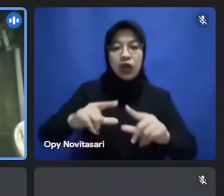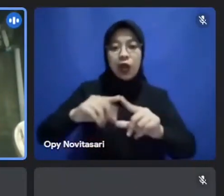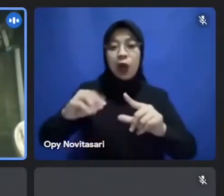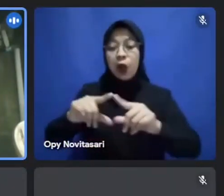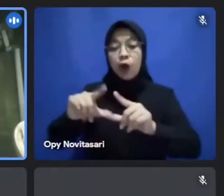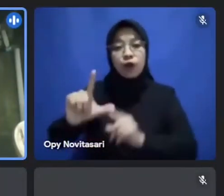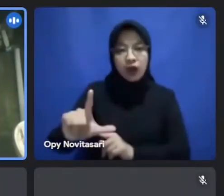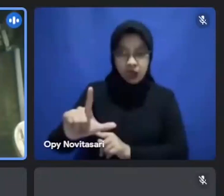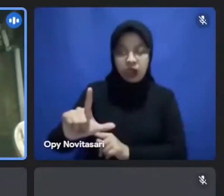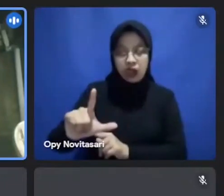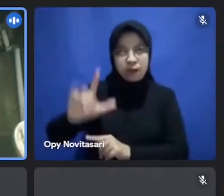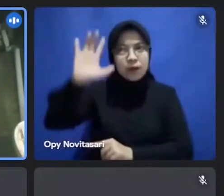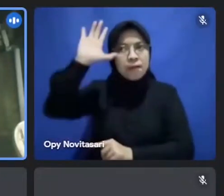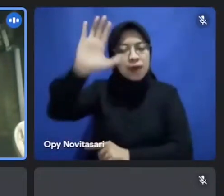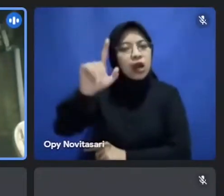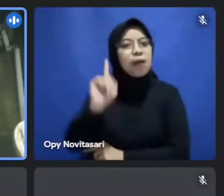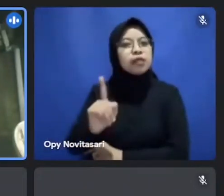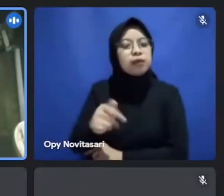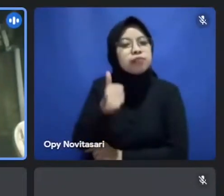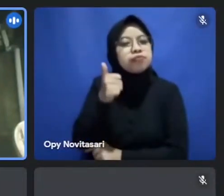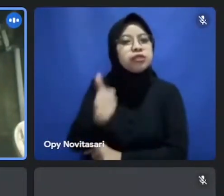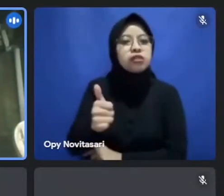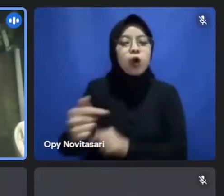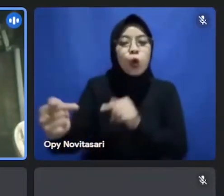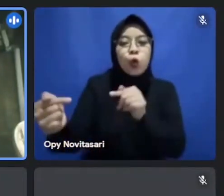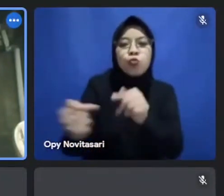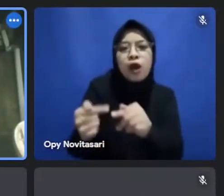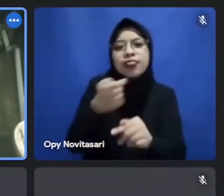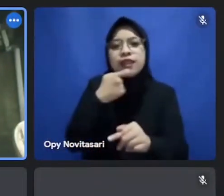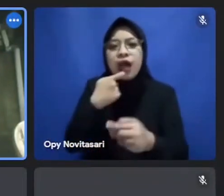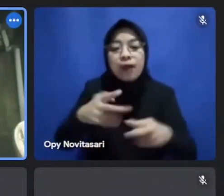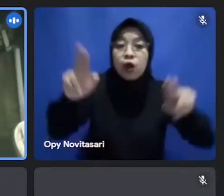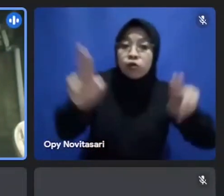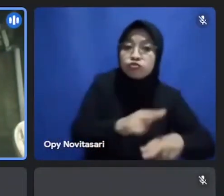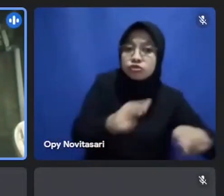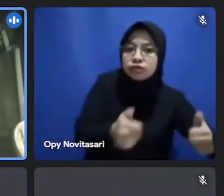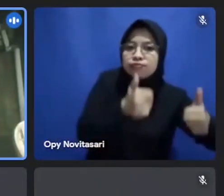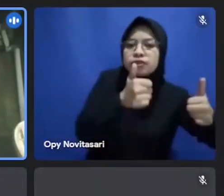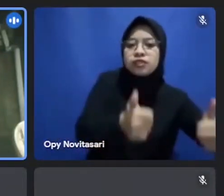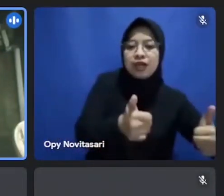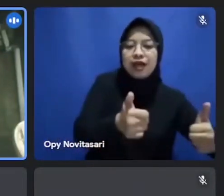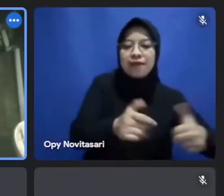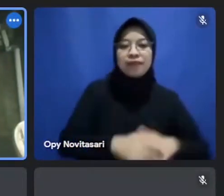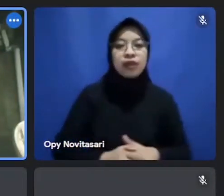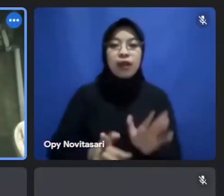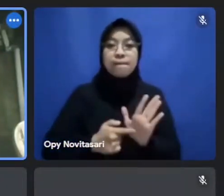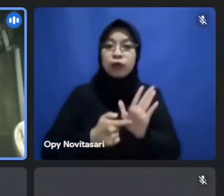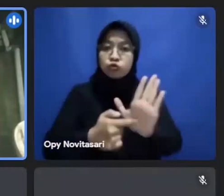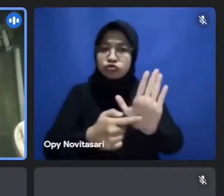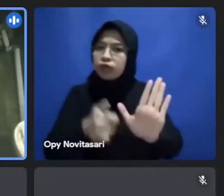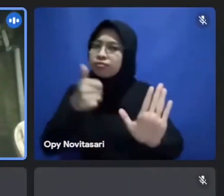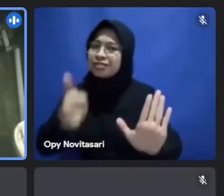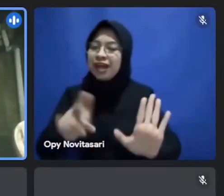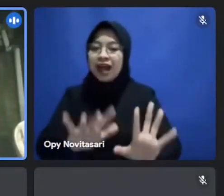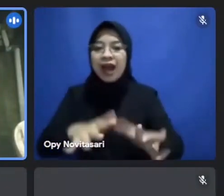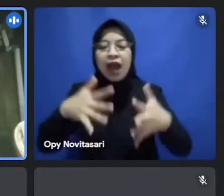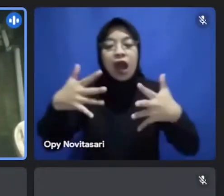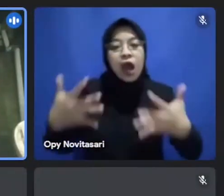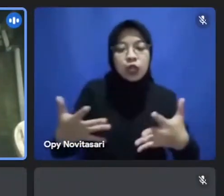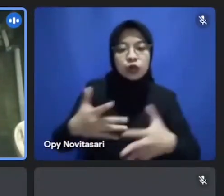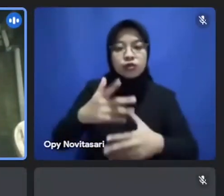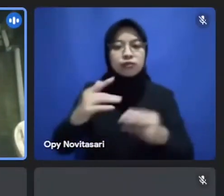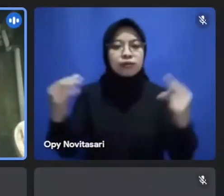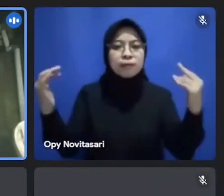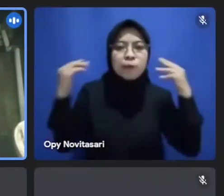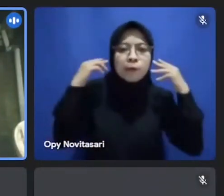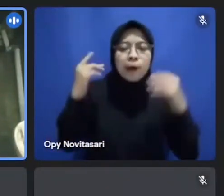aural patut menjadi masa depan pendengaran dan kaitannya dengan musik penyelenggaraan pertunjukan dan desain yang